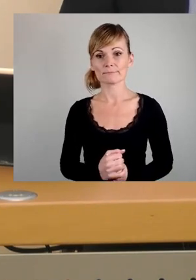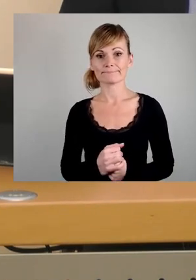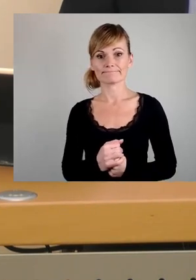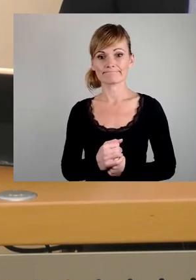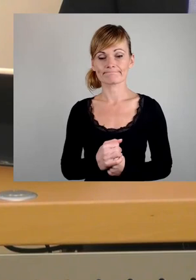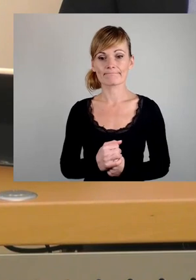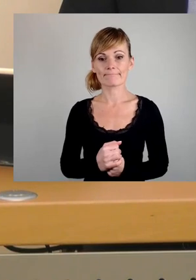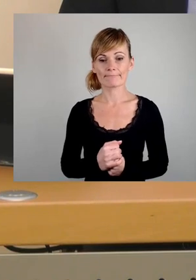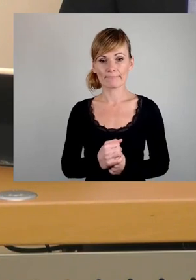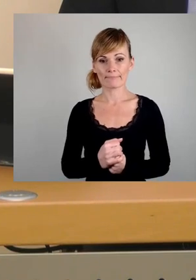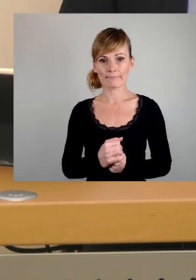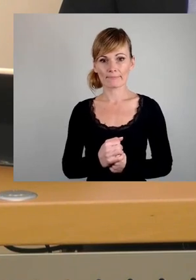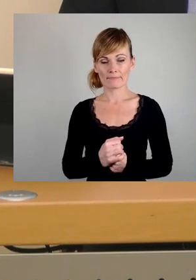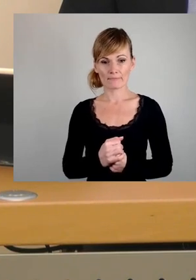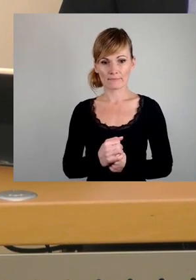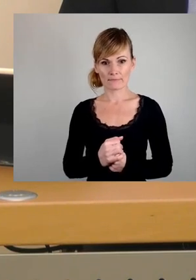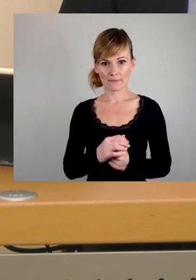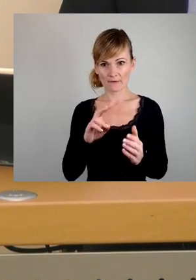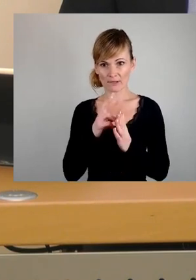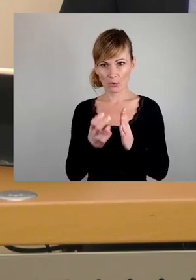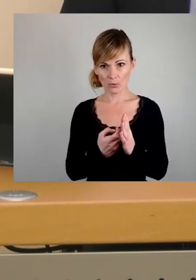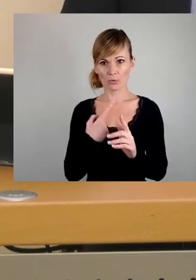Wiederholung der Zählung ist beantragt. Das ist